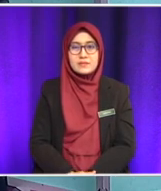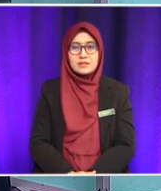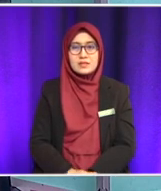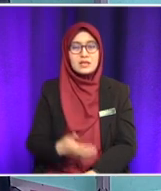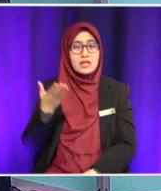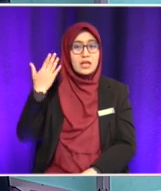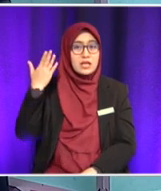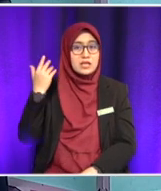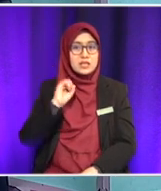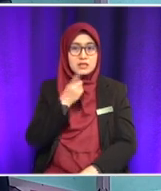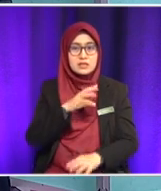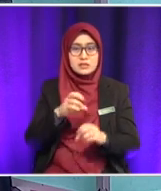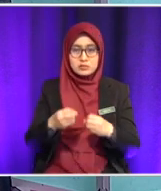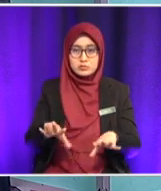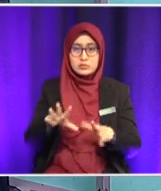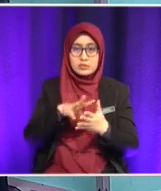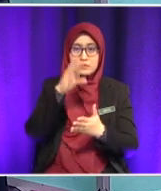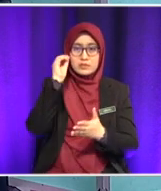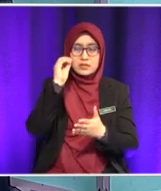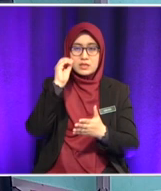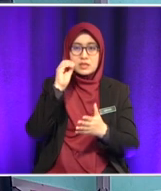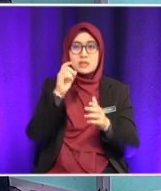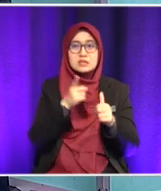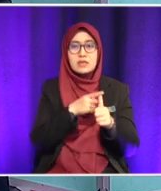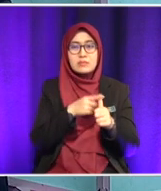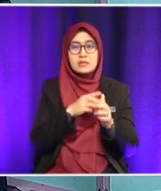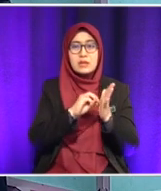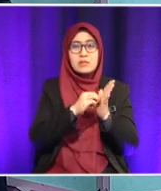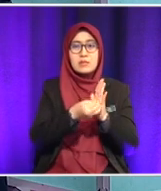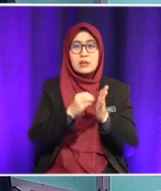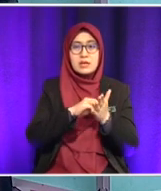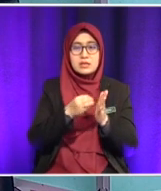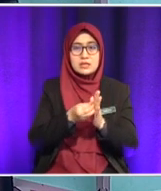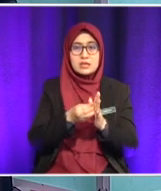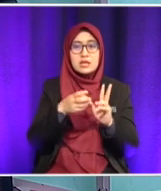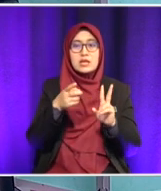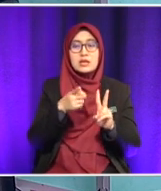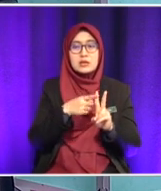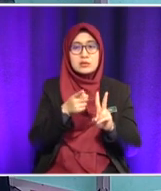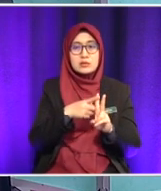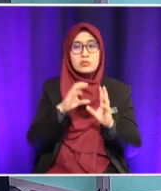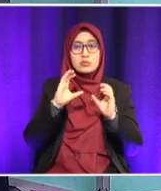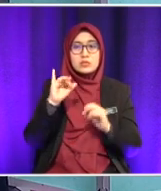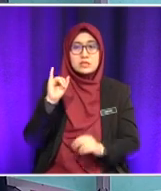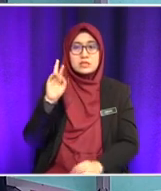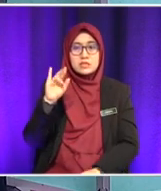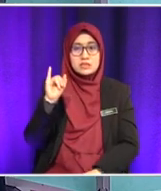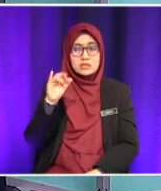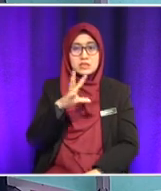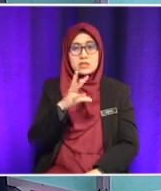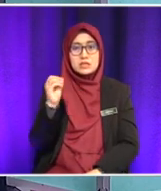Jelaskan maksudnya ciri-cirinya kesan dan juga dapat mengaplikasi dan akhi dapat